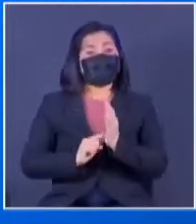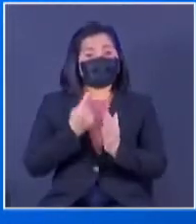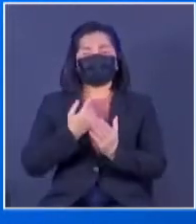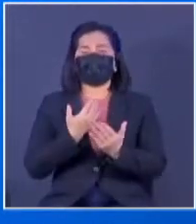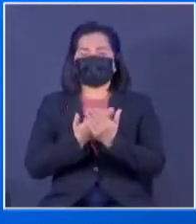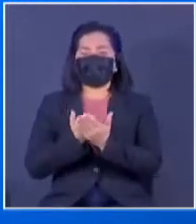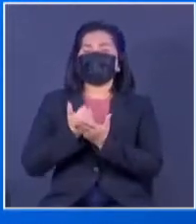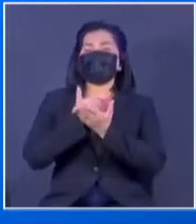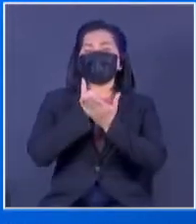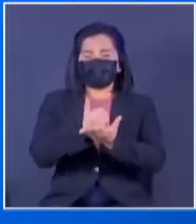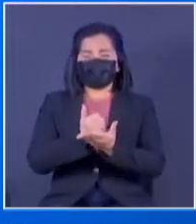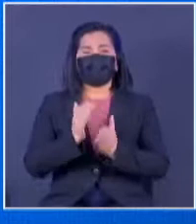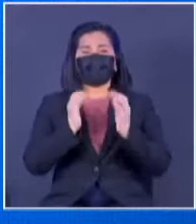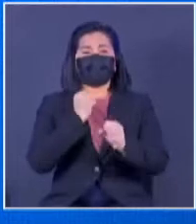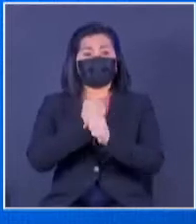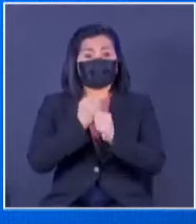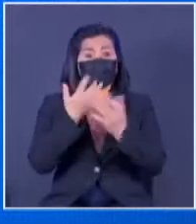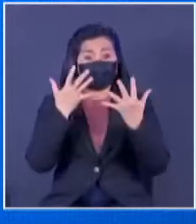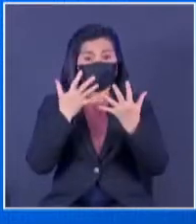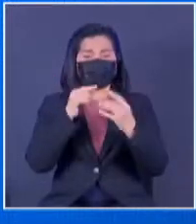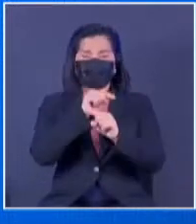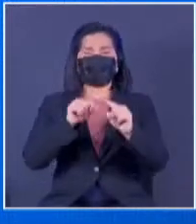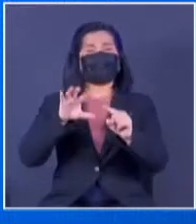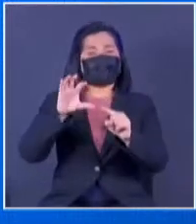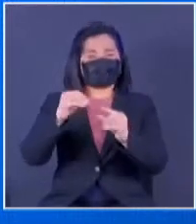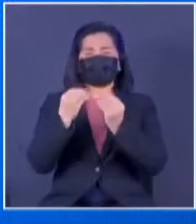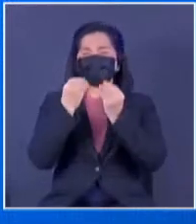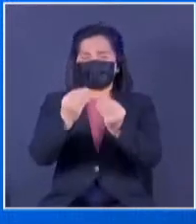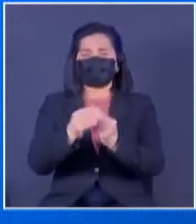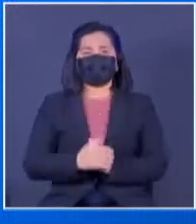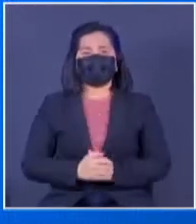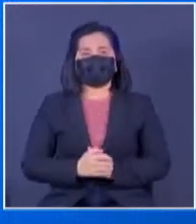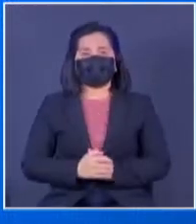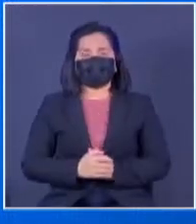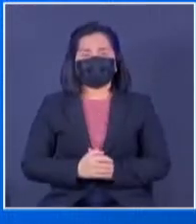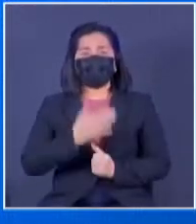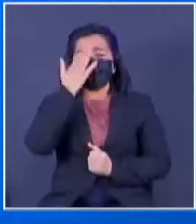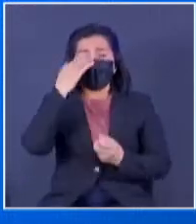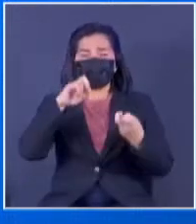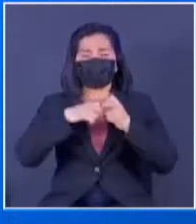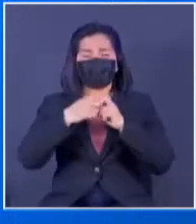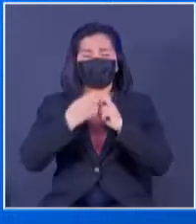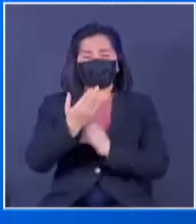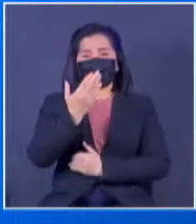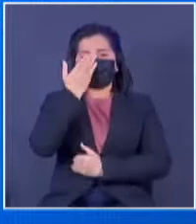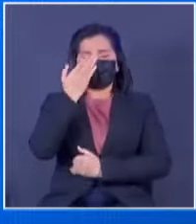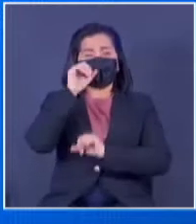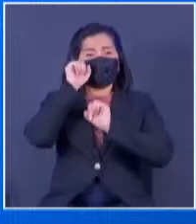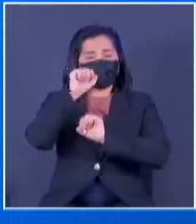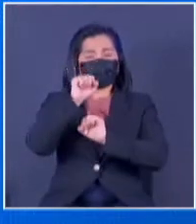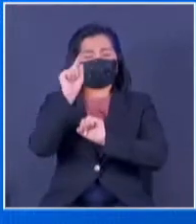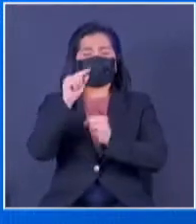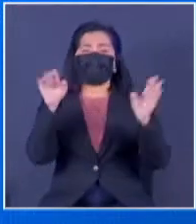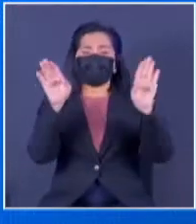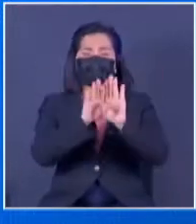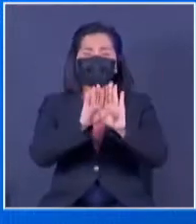ายเงินเยียวยาการว่างงาน 50% ของค่าจ้างแล้วนะครับจากเหตุสุดวิสัยที่มาจากคำสั่งปิดแคมป์คนง